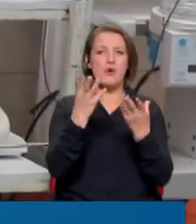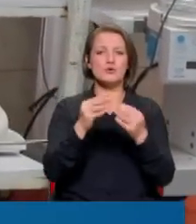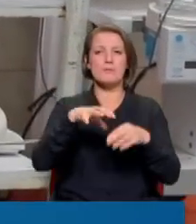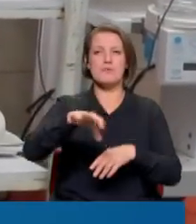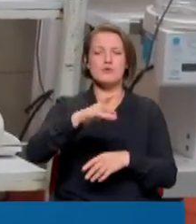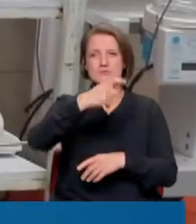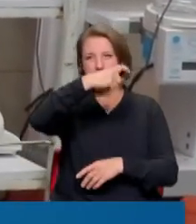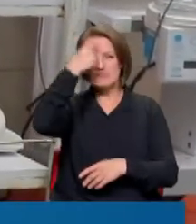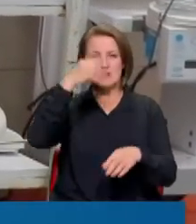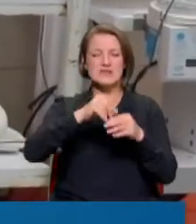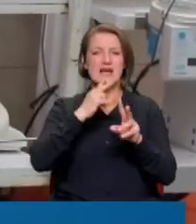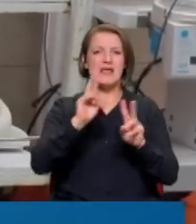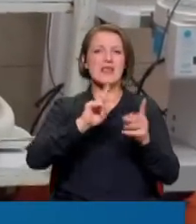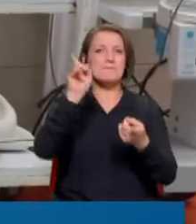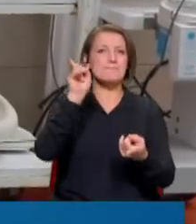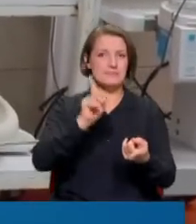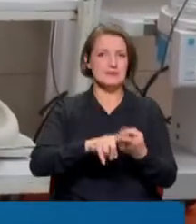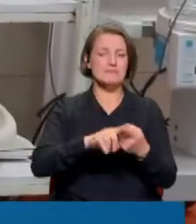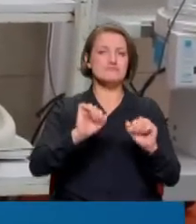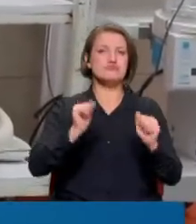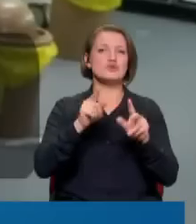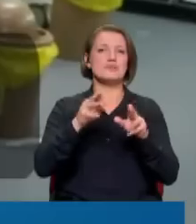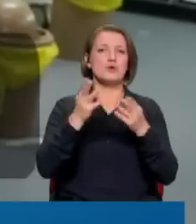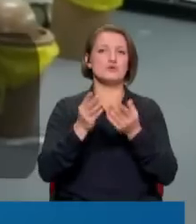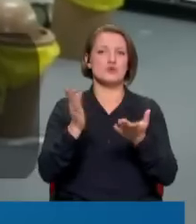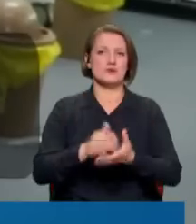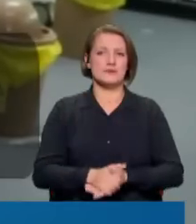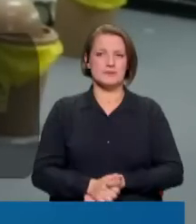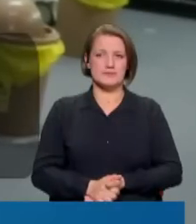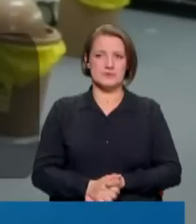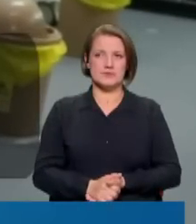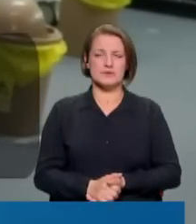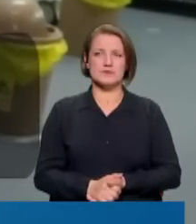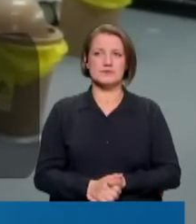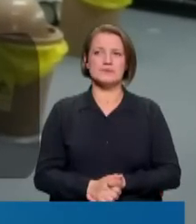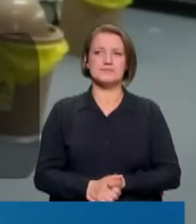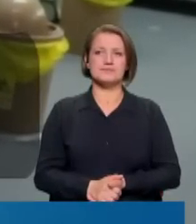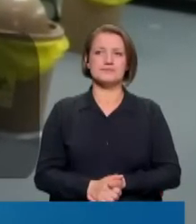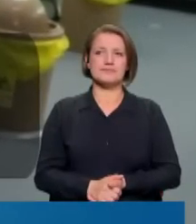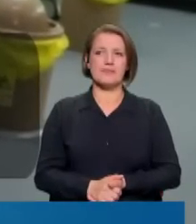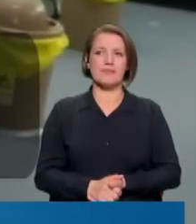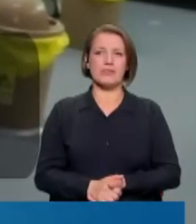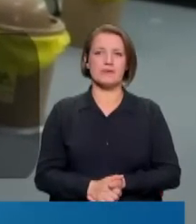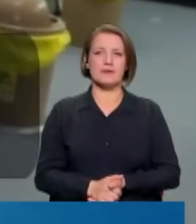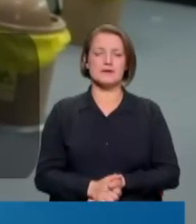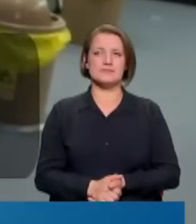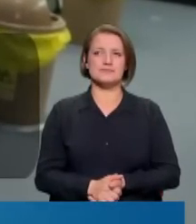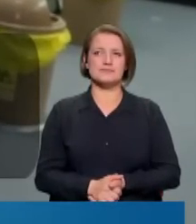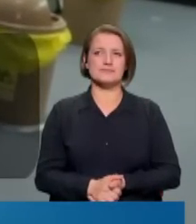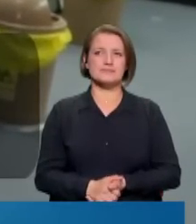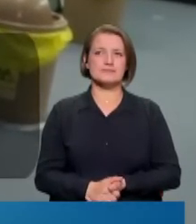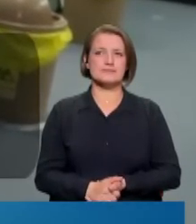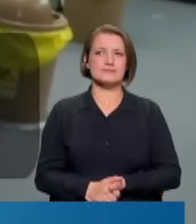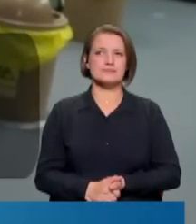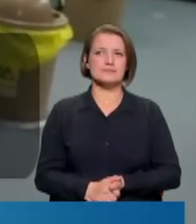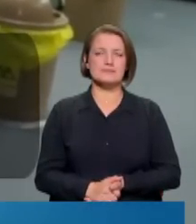bölüm Isınma için Enerjileri bittiğinde buz gibi olacak bağ bağırıyoruz çağırıyoruz Ne olursunuz bukleri